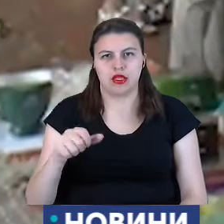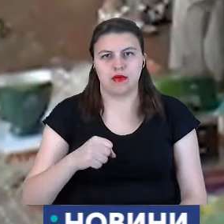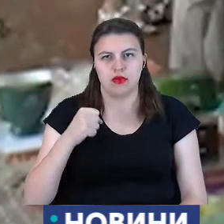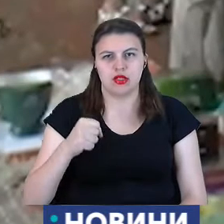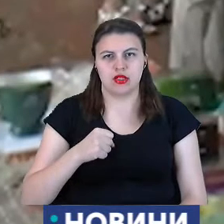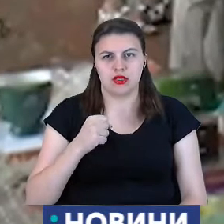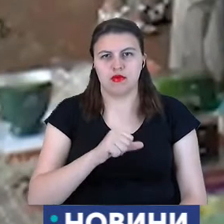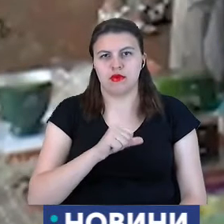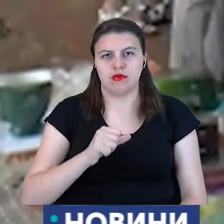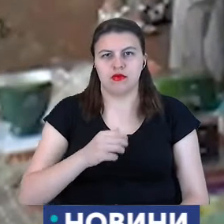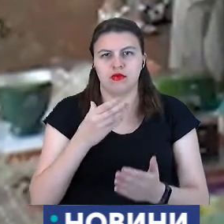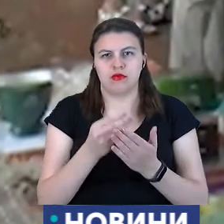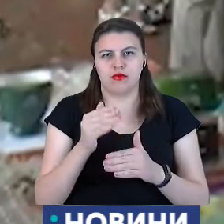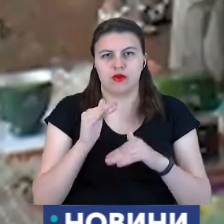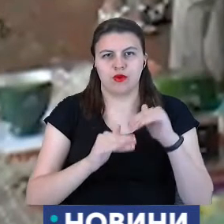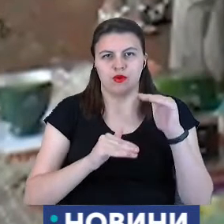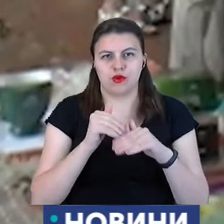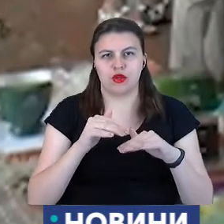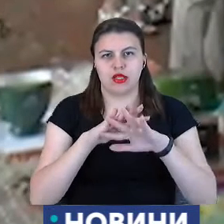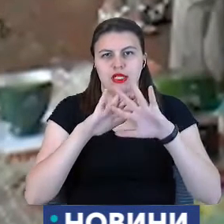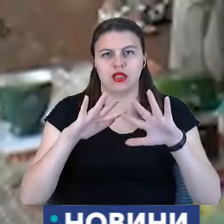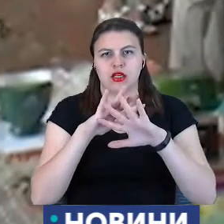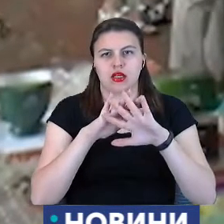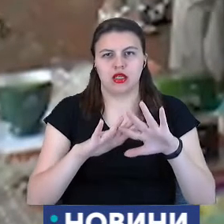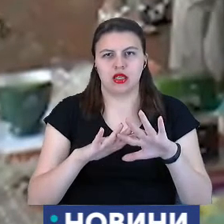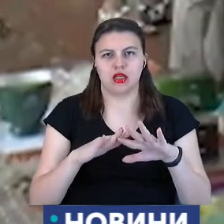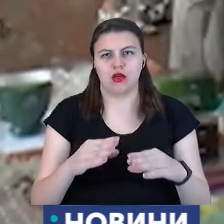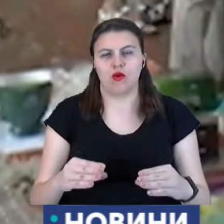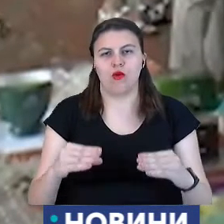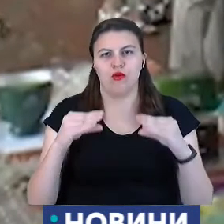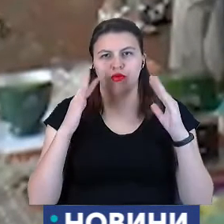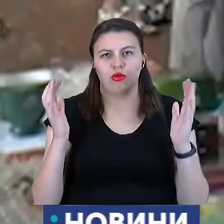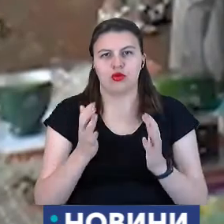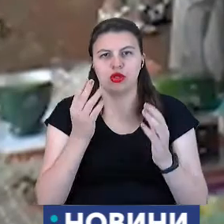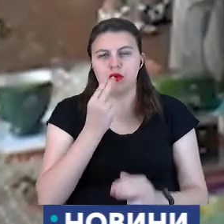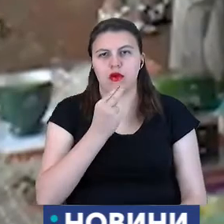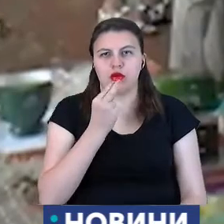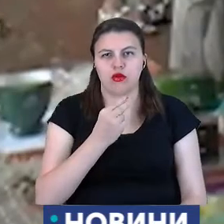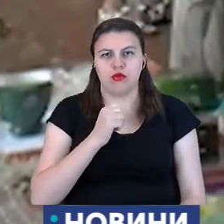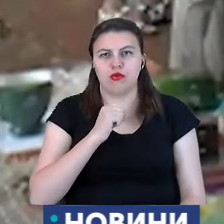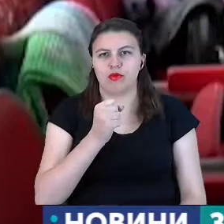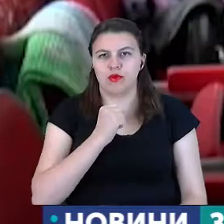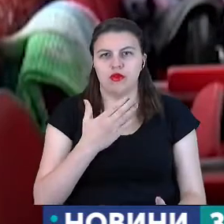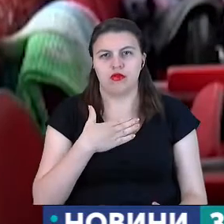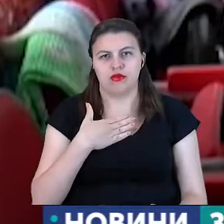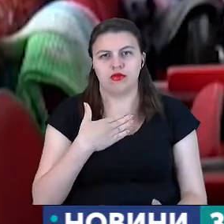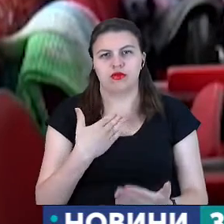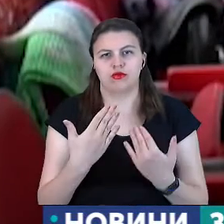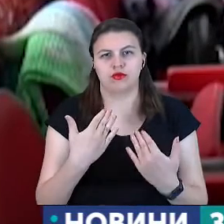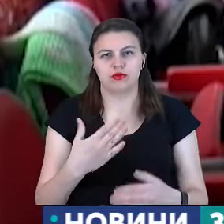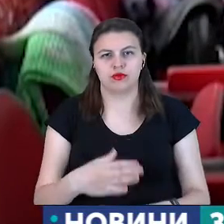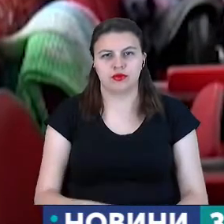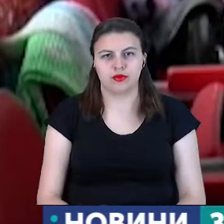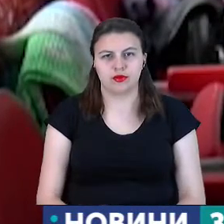маскувальні сітки, ковдри, подушки та продукти. З волонтерами поспілкувалися і наші журналісти. Ось